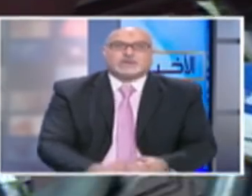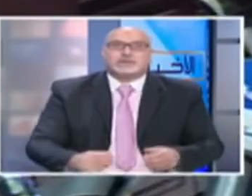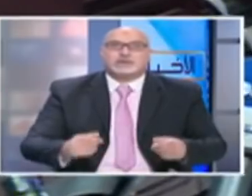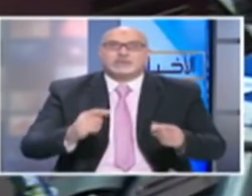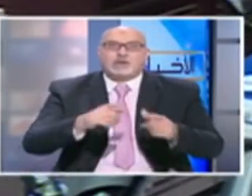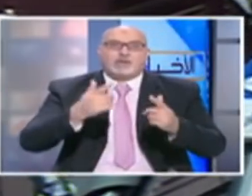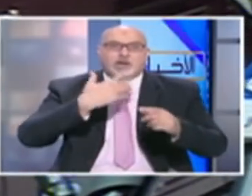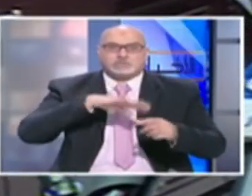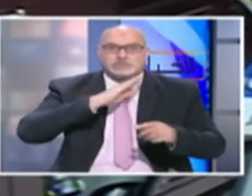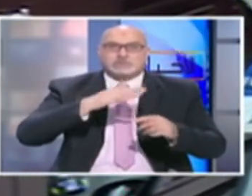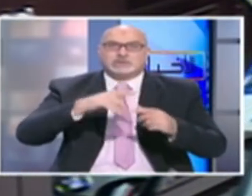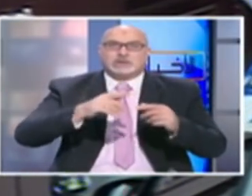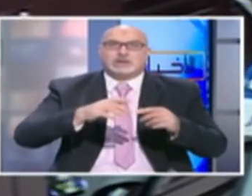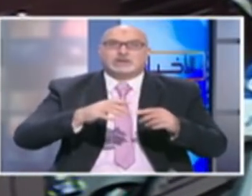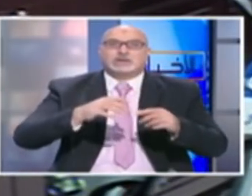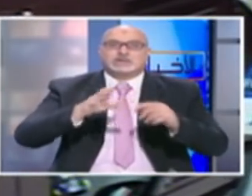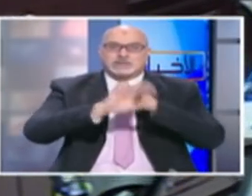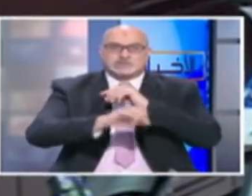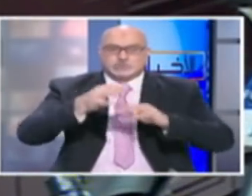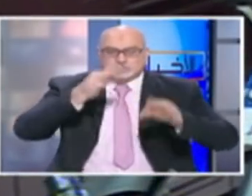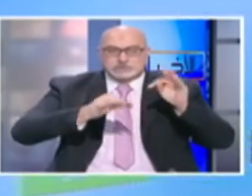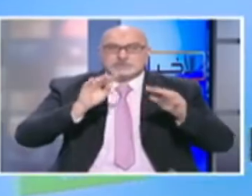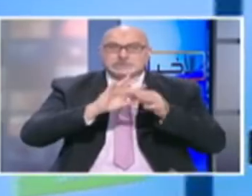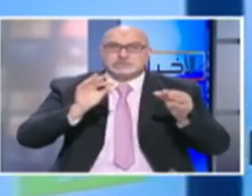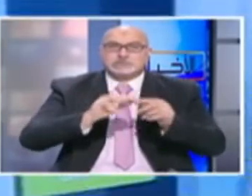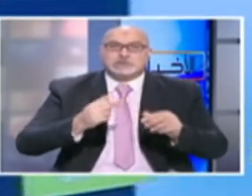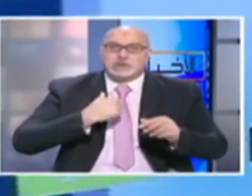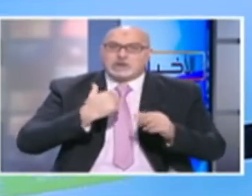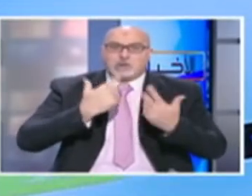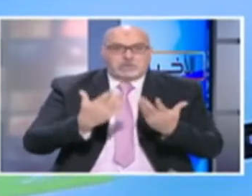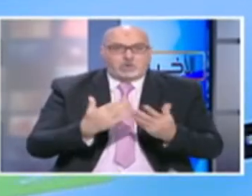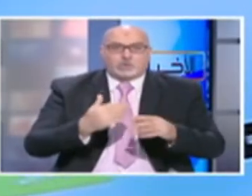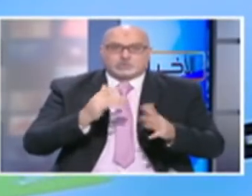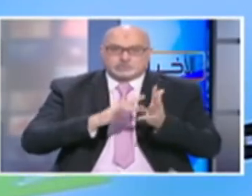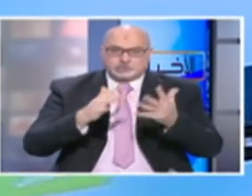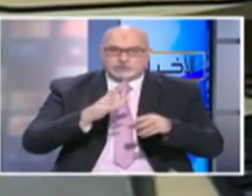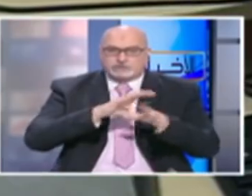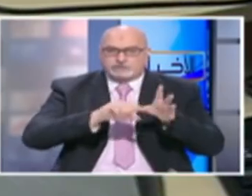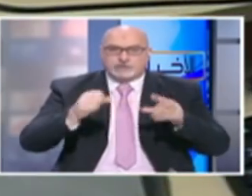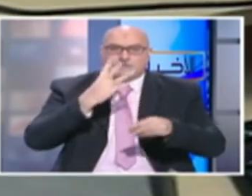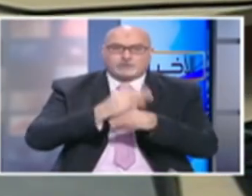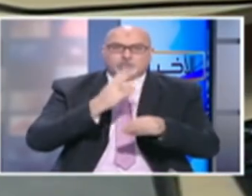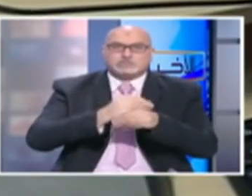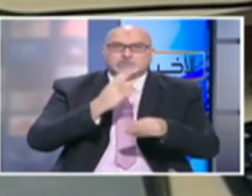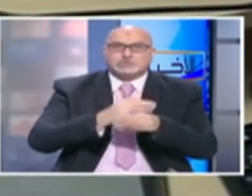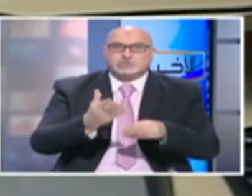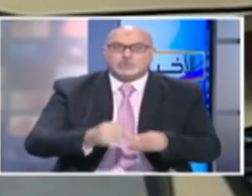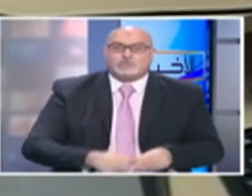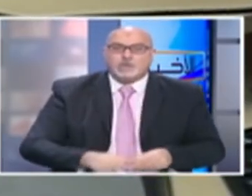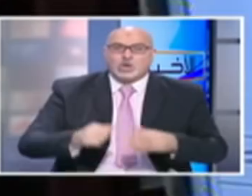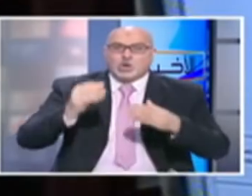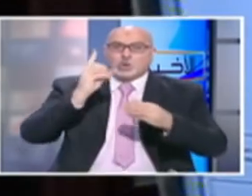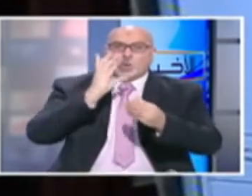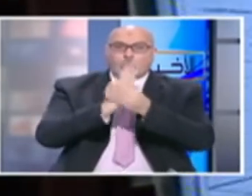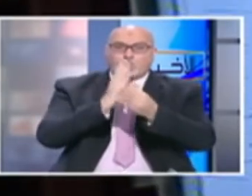الإلكترونية لصحيفة السوابق القضائية القصيمة رقم 3 عن بعد. يستفيد المواطن من هذه الخدمة دون شرط